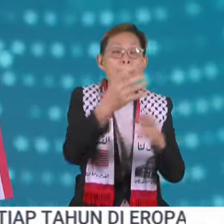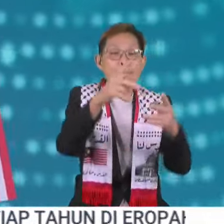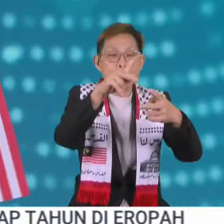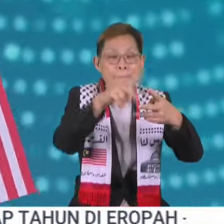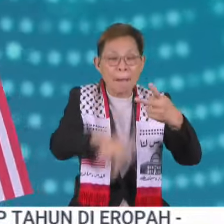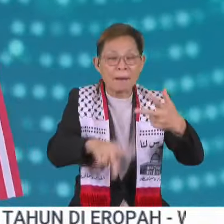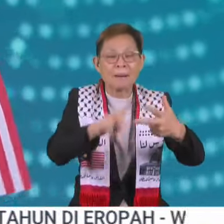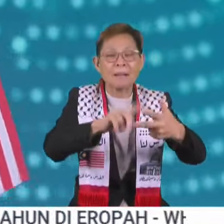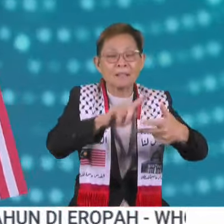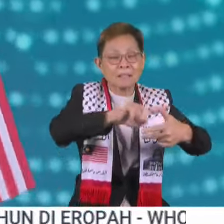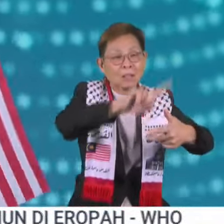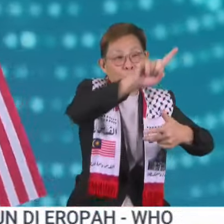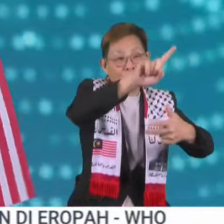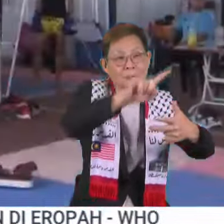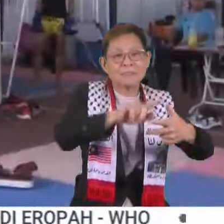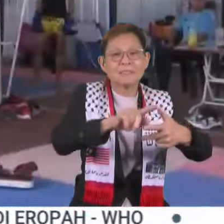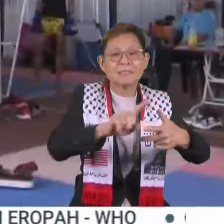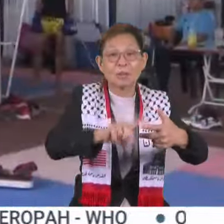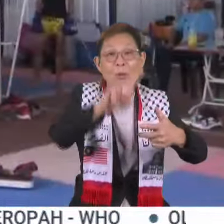perak dan 3 gangsa.